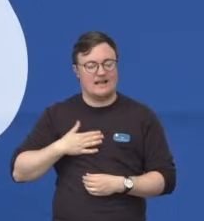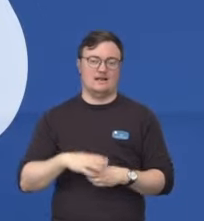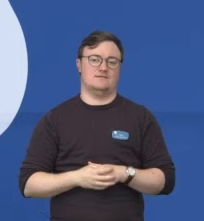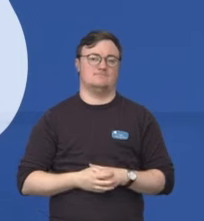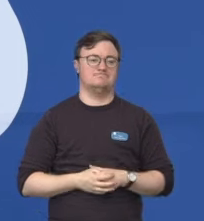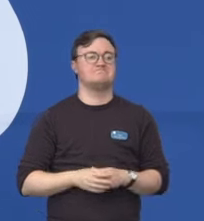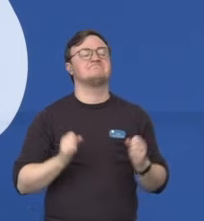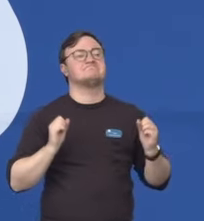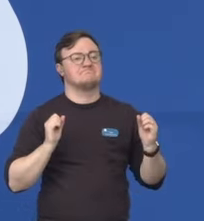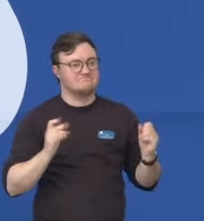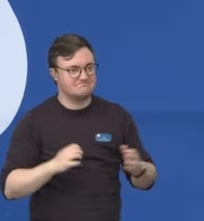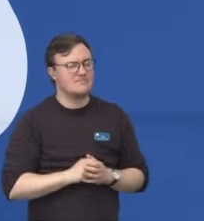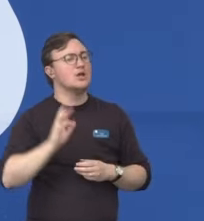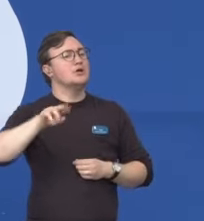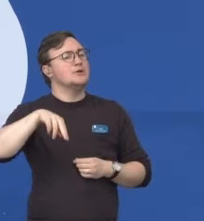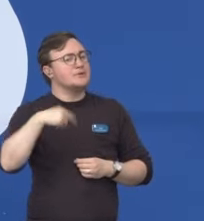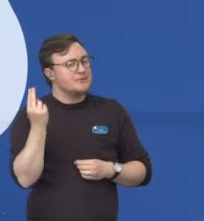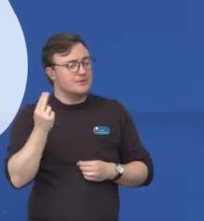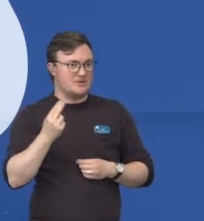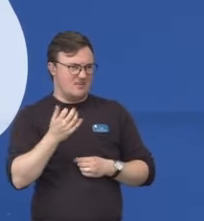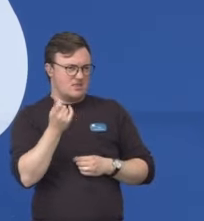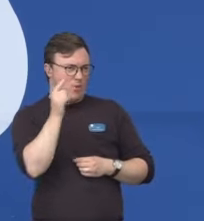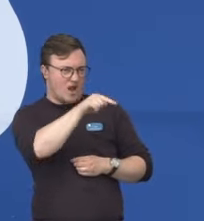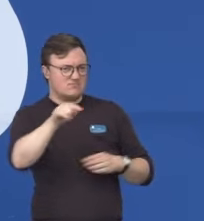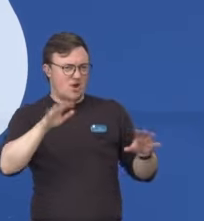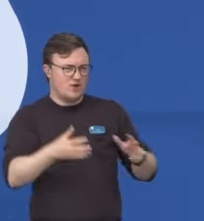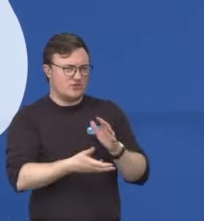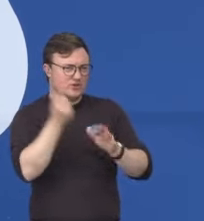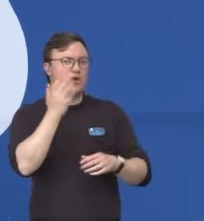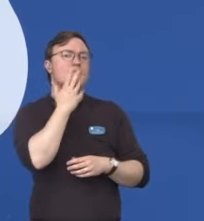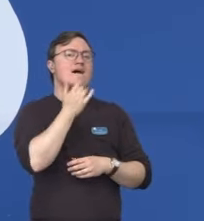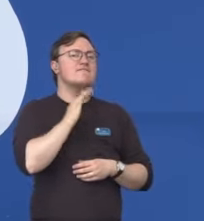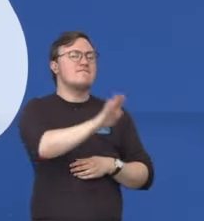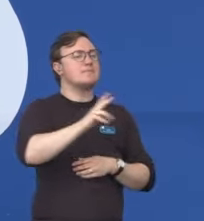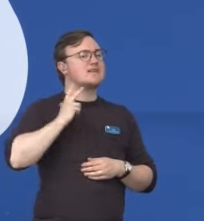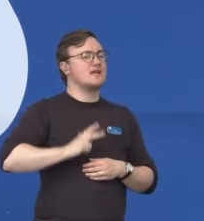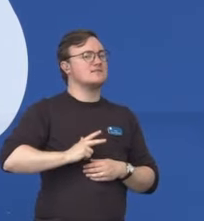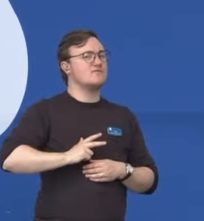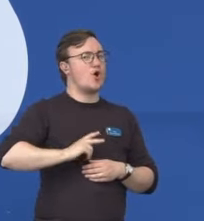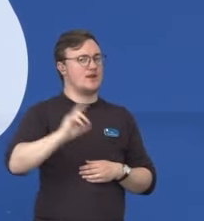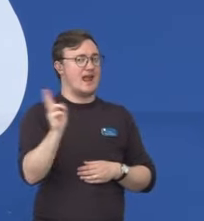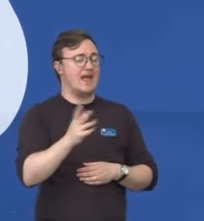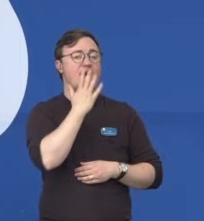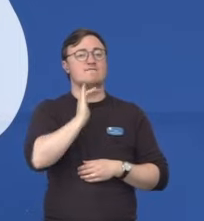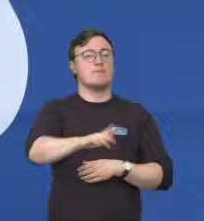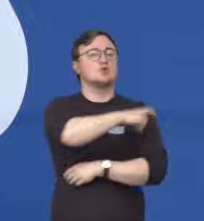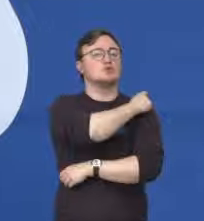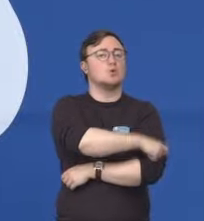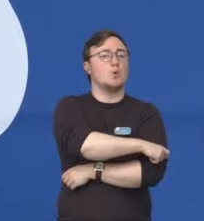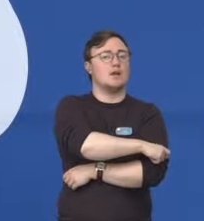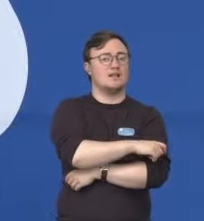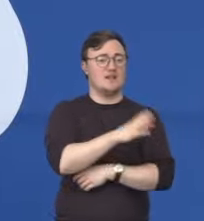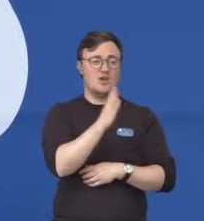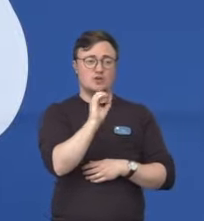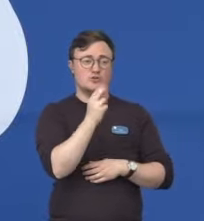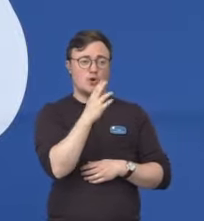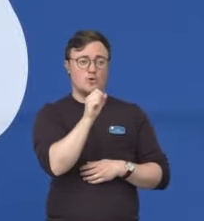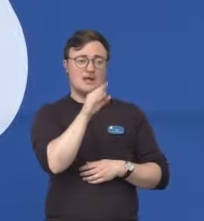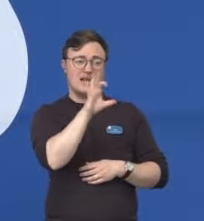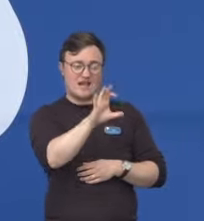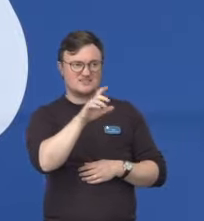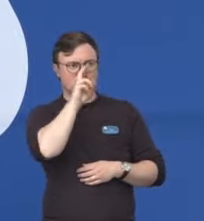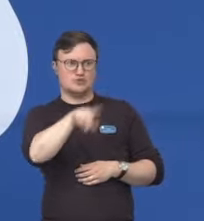riktar tankarna till vems, några har varit inne på det redan, vems ansvar eller skuld detta skulle vara. Douglas är ju en otrolig